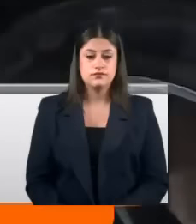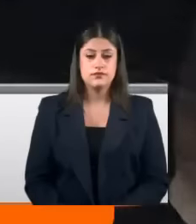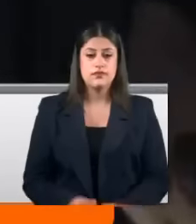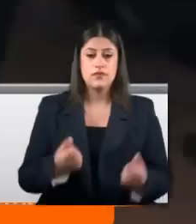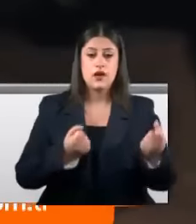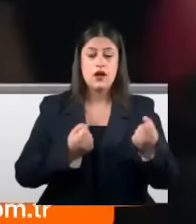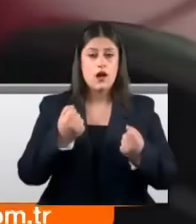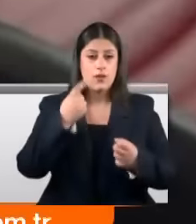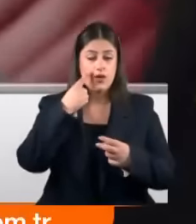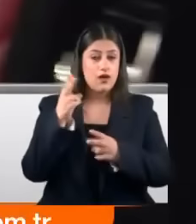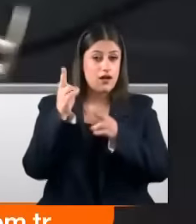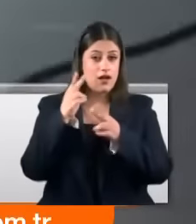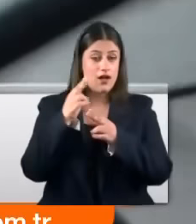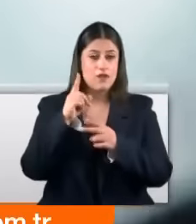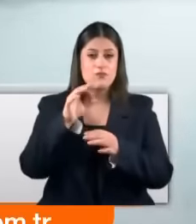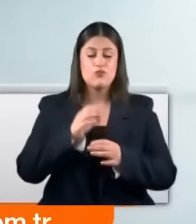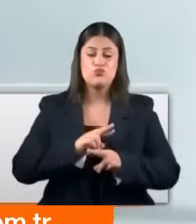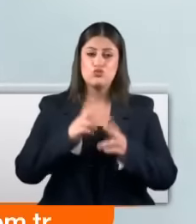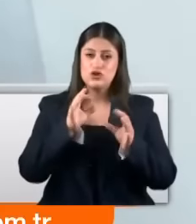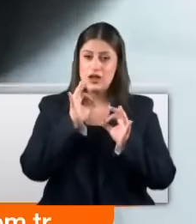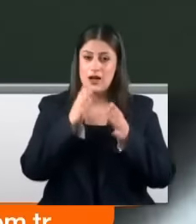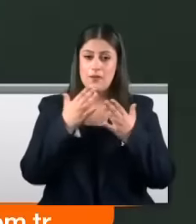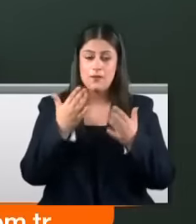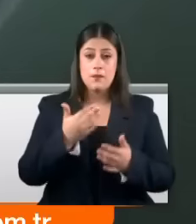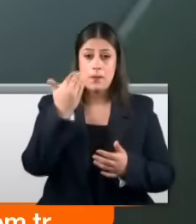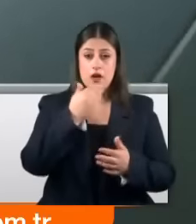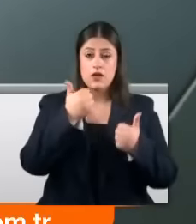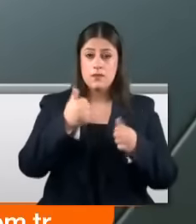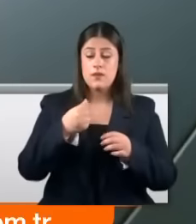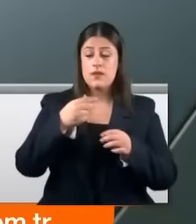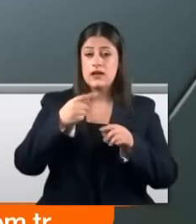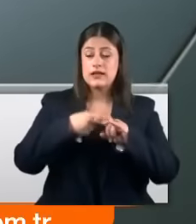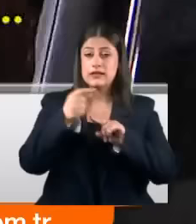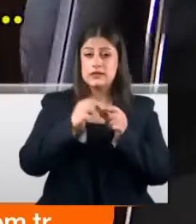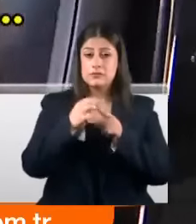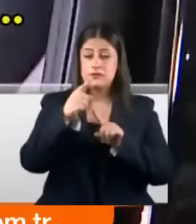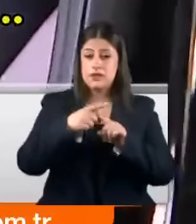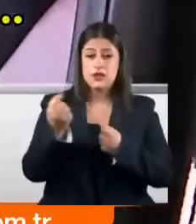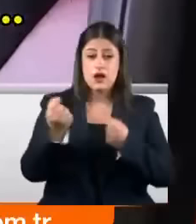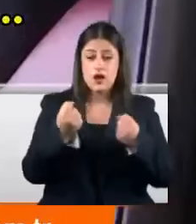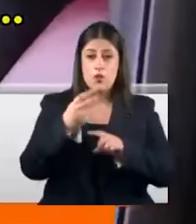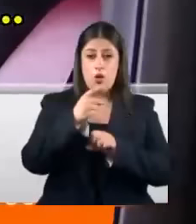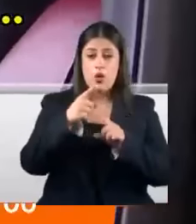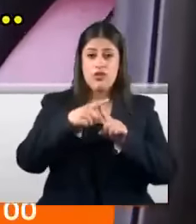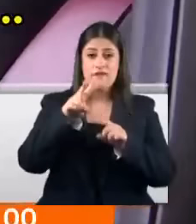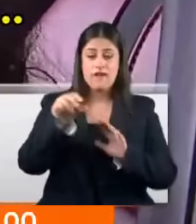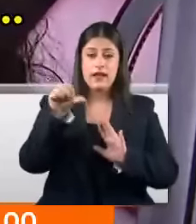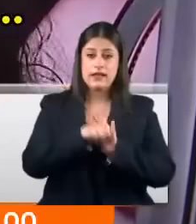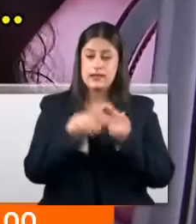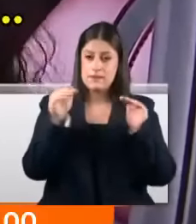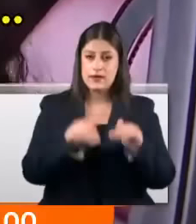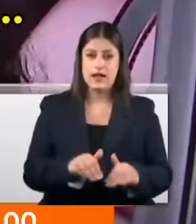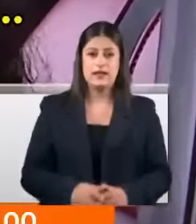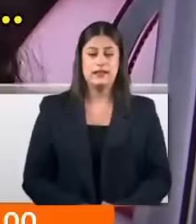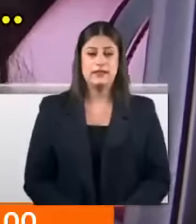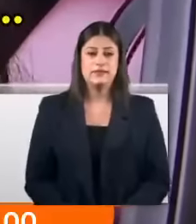Otomobil hayali kuranlara müjde. Şarj edilebilir hibrit araçlara ÖTV indirimi geldi. Şu anda fiyat araştırması yapıyorum. Bayiye